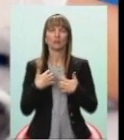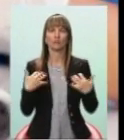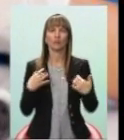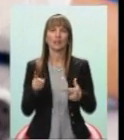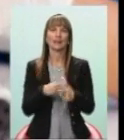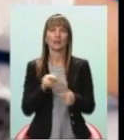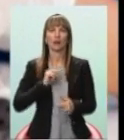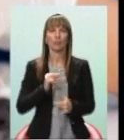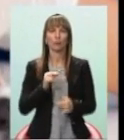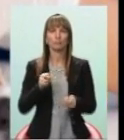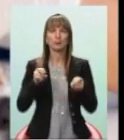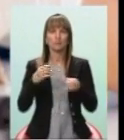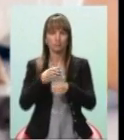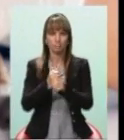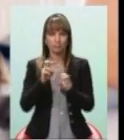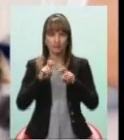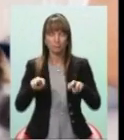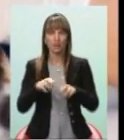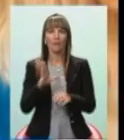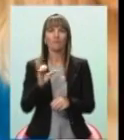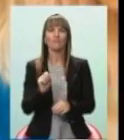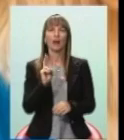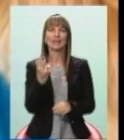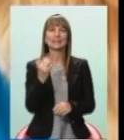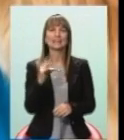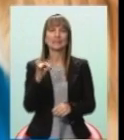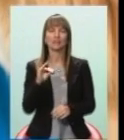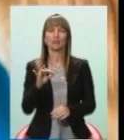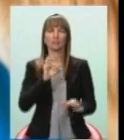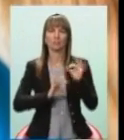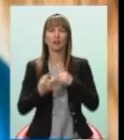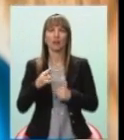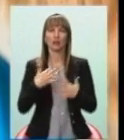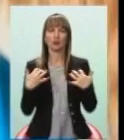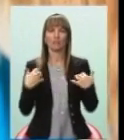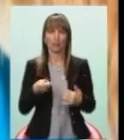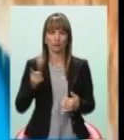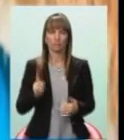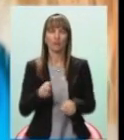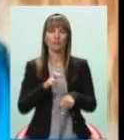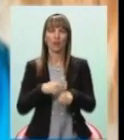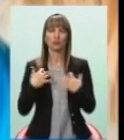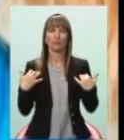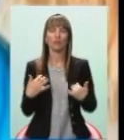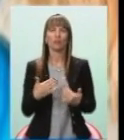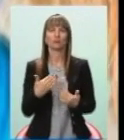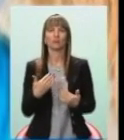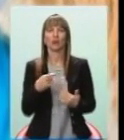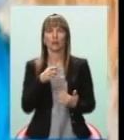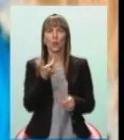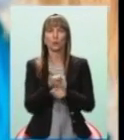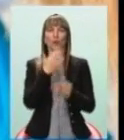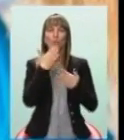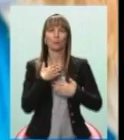у лабораторіях, досліджуючи вакцини та ліки для тварин. Справжнім ветеринарам притаманна абсолютна і безмежна любов до всіх